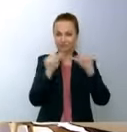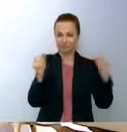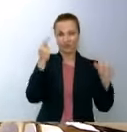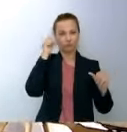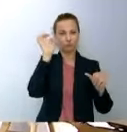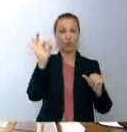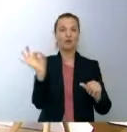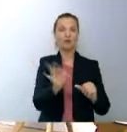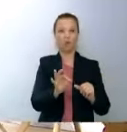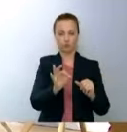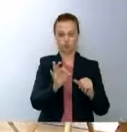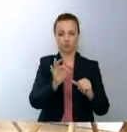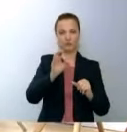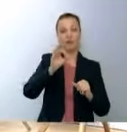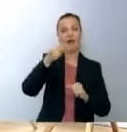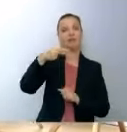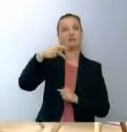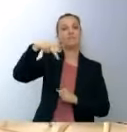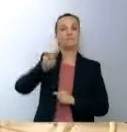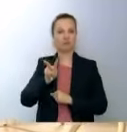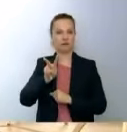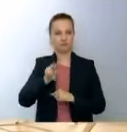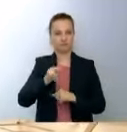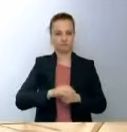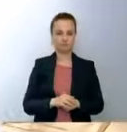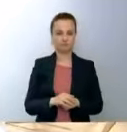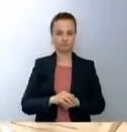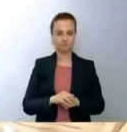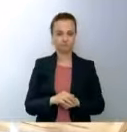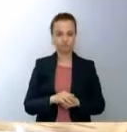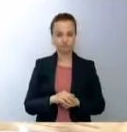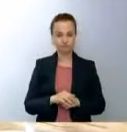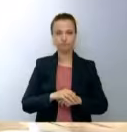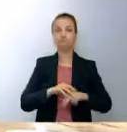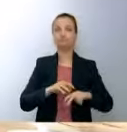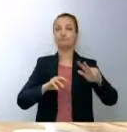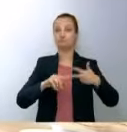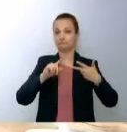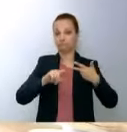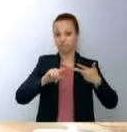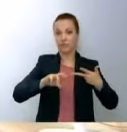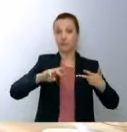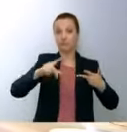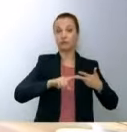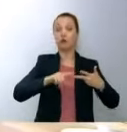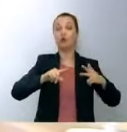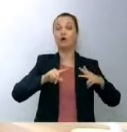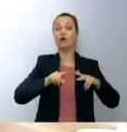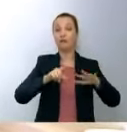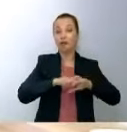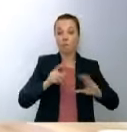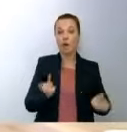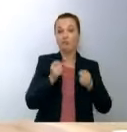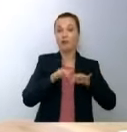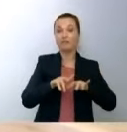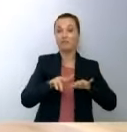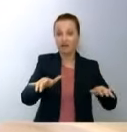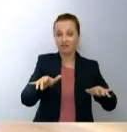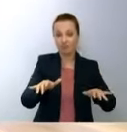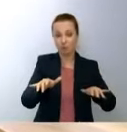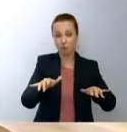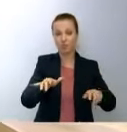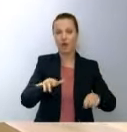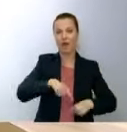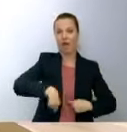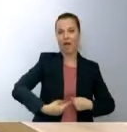γιγαντιαίο πρόγραμμα γκαι την πρόληψη ε του καρκίνου του παχαίνουν είναι ένα μία